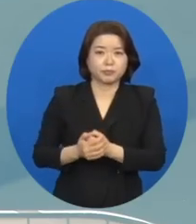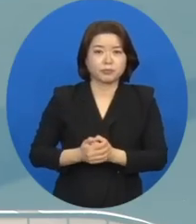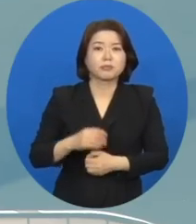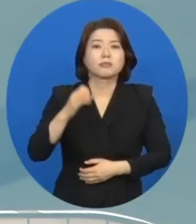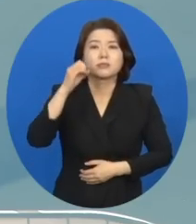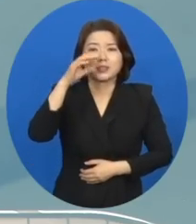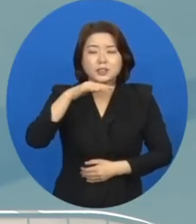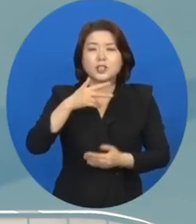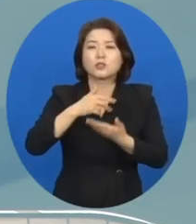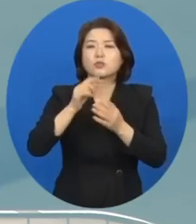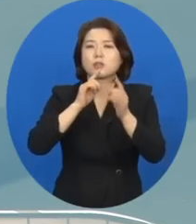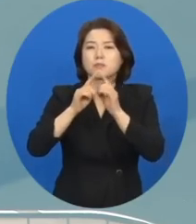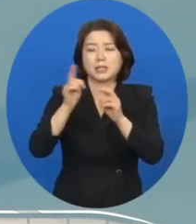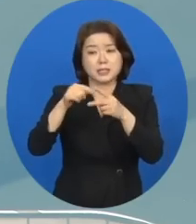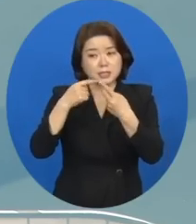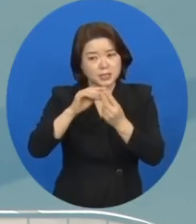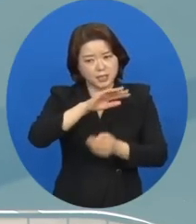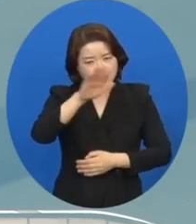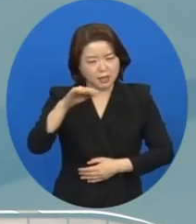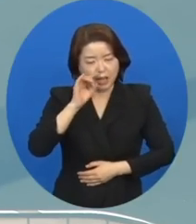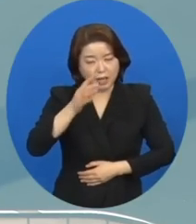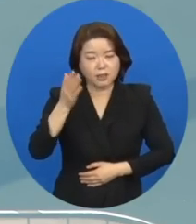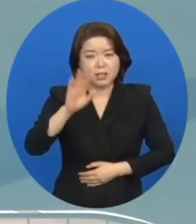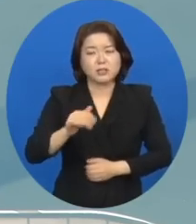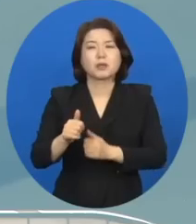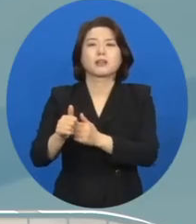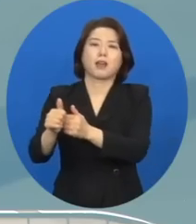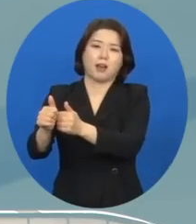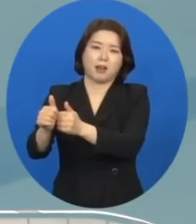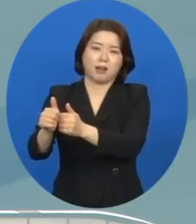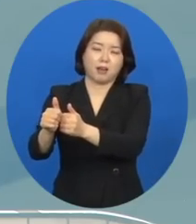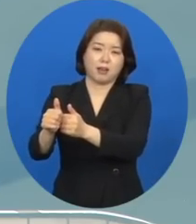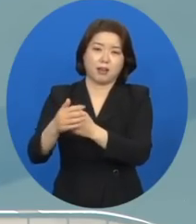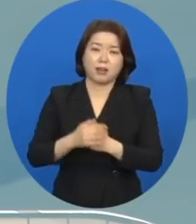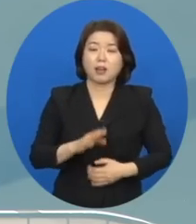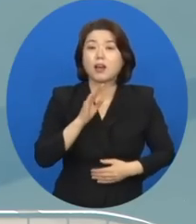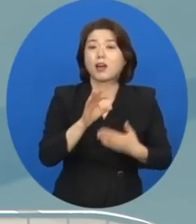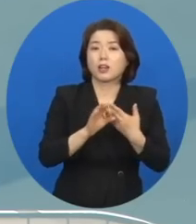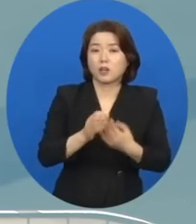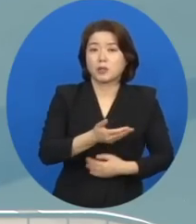주의 말씀 이해가 다 안 돼도 따라가겠습니다. 그러면요 여러분,